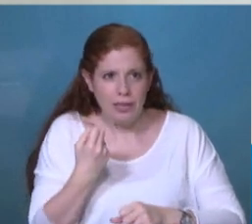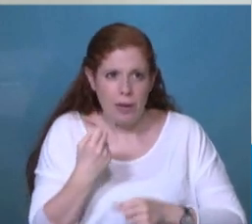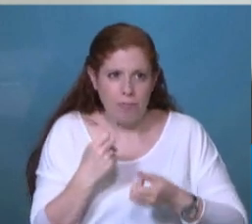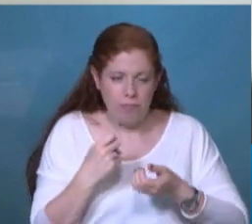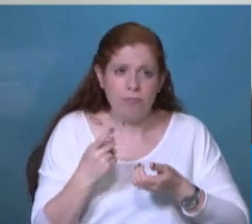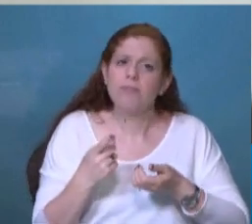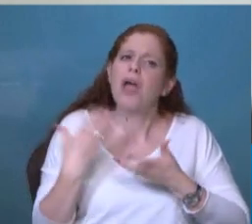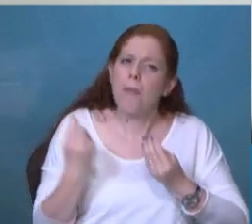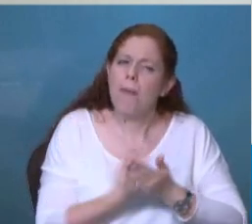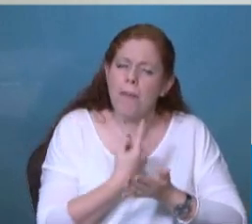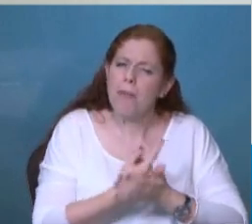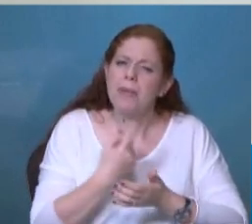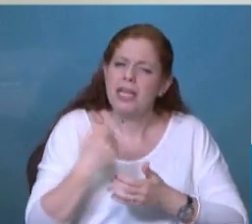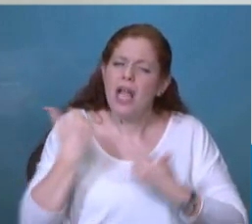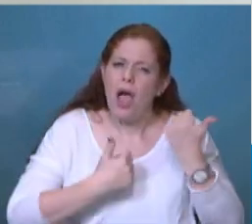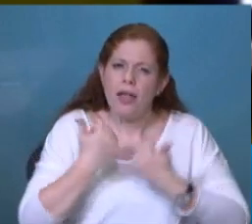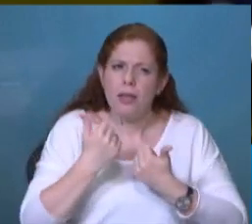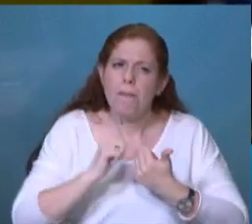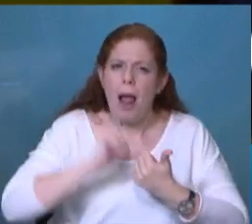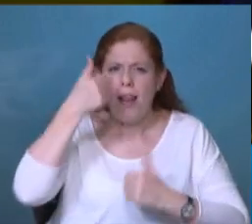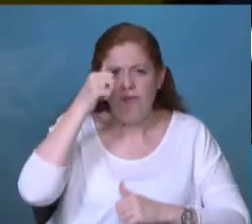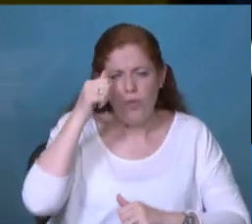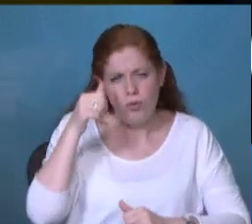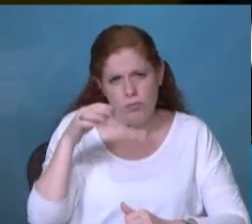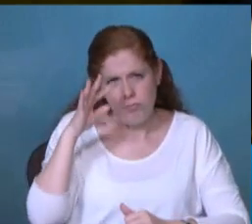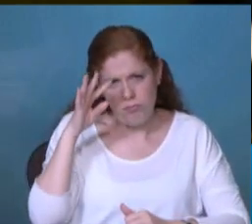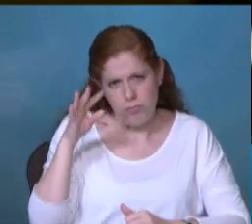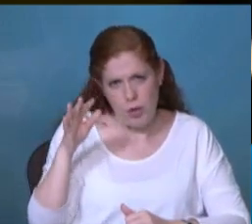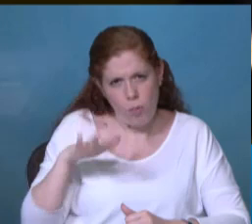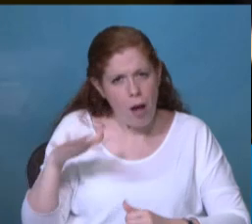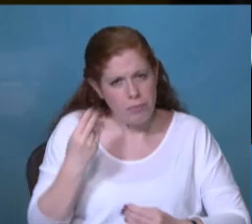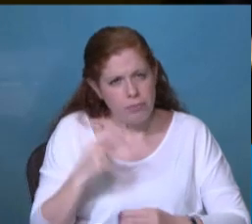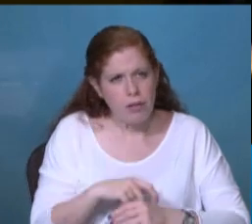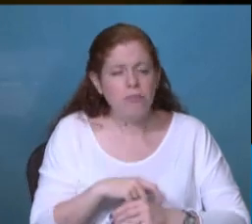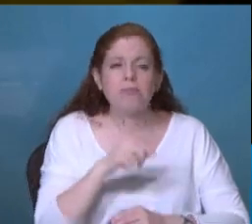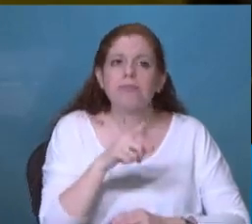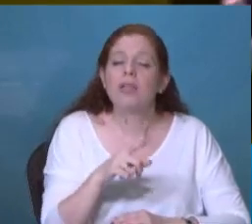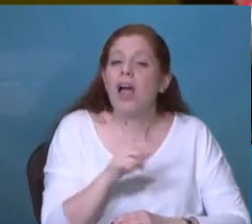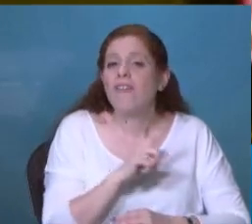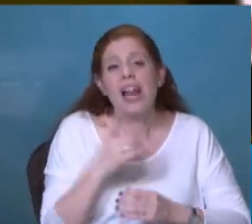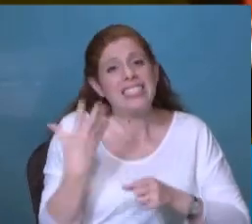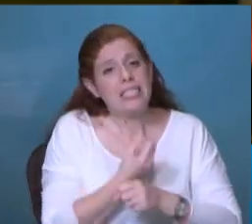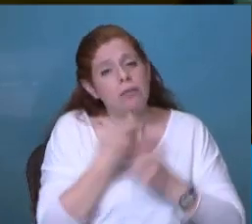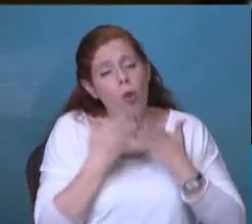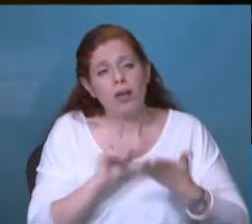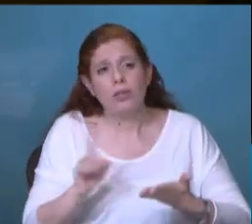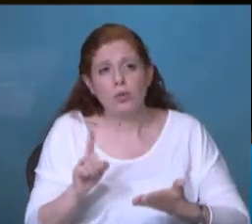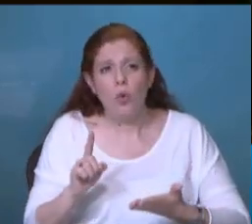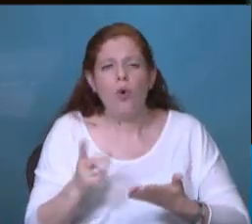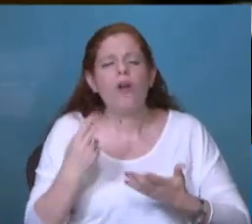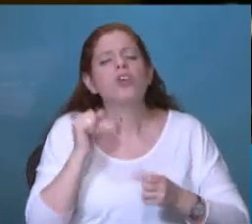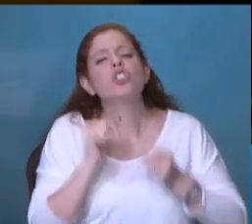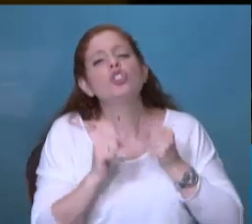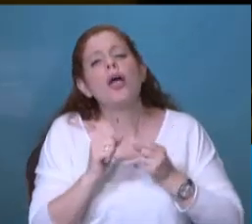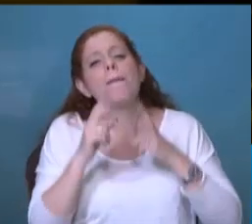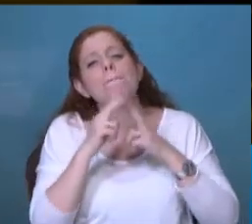champion in the Turkey. Many time. אבל ההישגים בזירה המקומית והבינלאומית לא עזרו. עלי רזה נתקל בקשיים